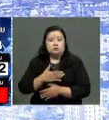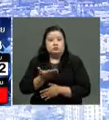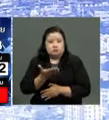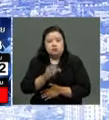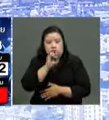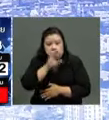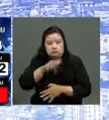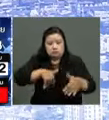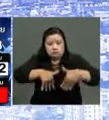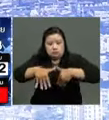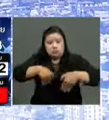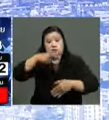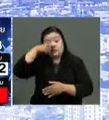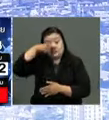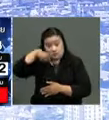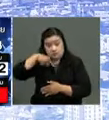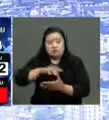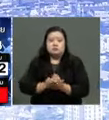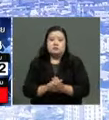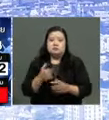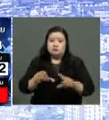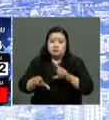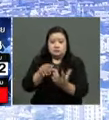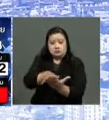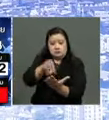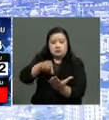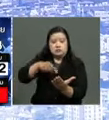เมื่อไหร่ครับไม่มีไปคำถามเพิ่มเติมไม่ได้จะทิ้งท้ายอย่างพี่น้องประชาชนที่ติดตามการแถลงเพิ่มเติมไหมฮะครับก็อยากจะเรียนพี่น้องประชาชนชาวไทยนะครับpatchฟอร์มไทยชนะนะครับเป็นผลงานชิ้นนึงนะครับซึ่งประเทศเรานะครับเป็นประเทศเล็กๆนะครับที่เป็นประเทศเป็นผลงานที่น่าภูมิใจของประเทศเรานะครับคุณค่าของระบบนะครับถูกนำไปเทียบกับแอพพลิเคชันระดับโลกนะครับหลากหลายที่เลยนะครับว่าทำได้อย่างนั้นทำได้อย่างนี้เหมือนกันมั้ยทางทีมงานก็รู้สึกภูมิใจ